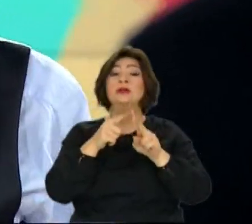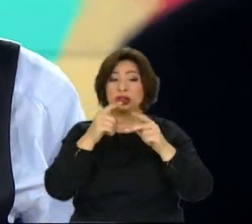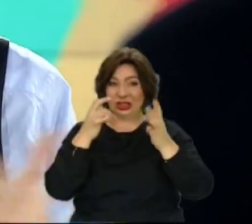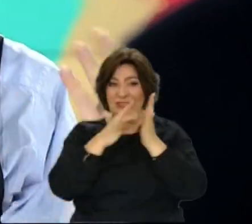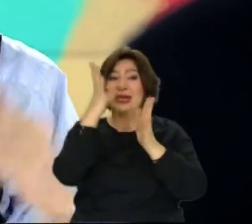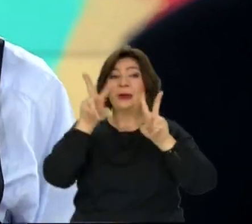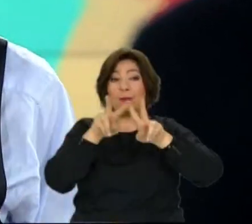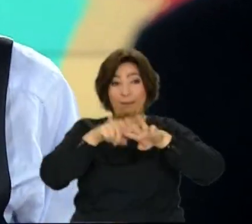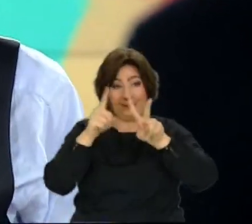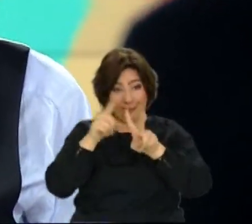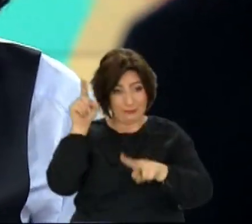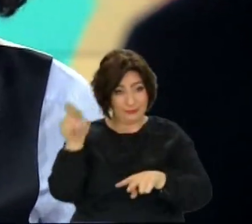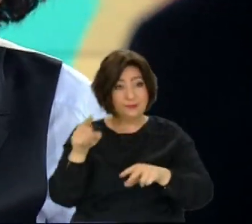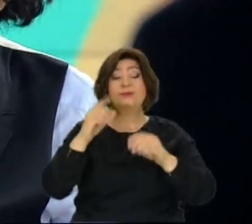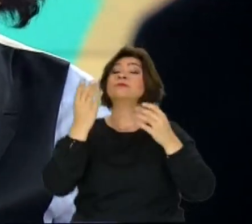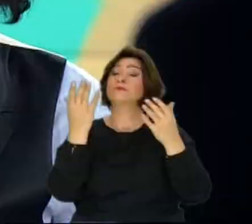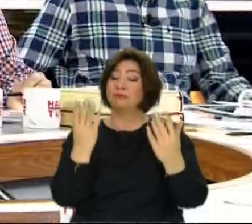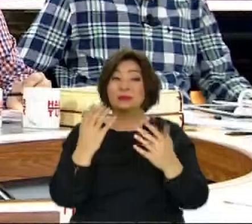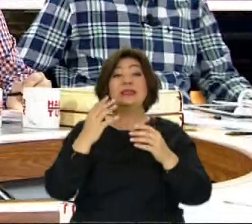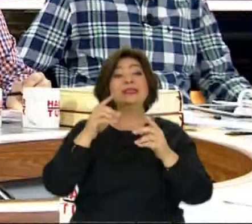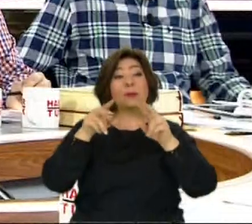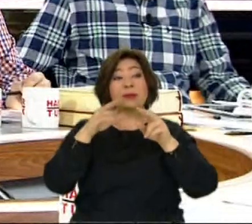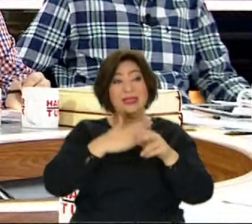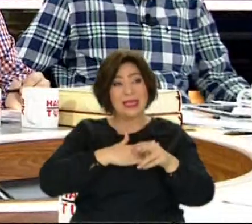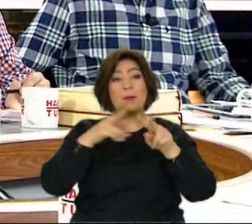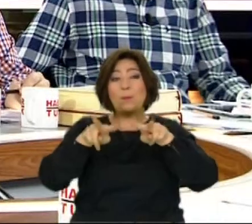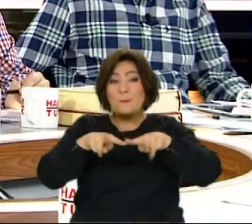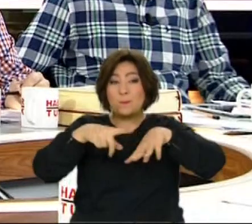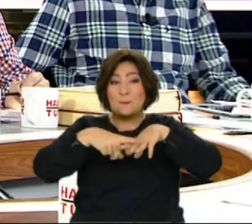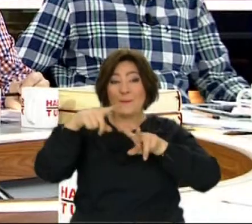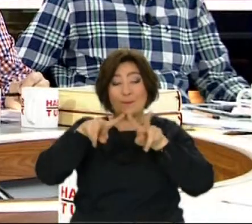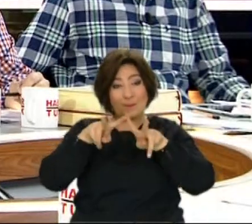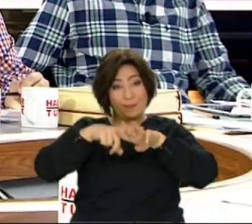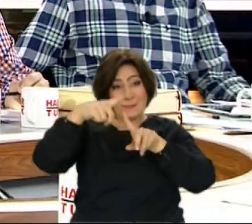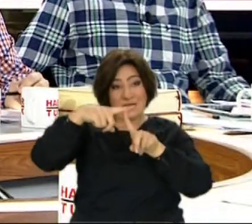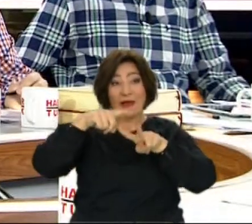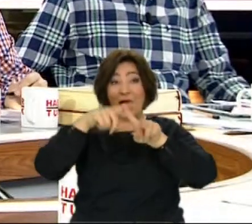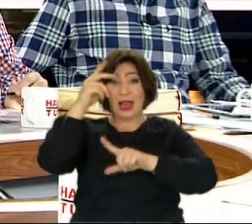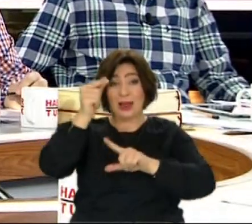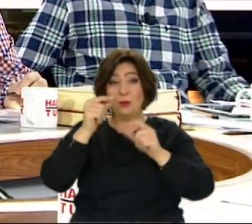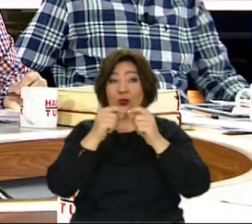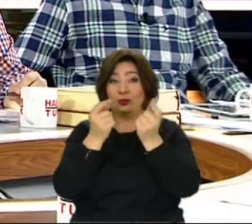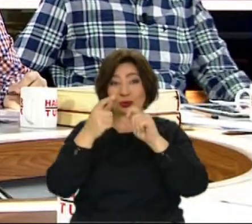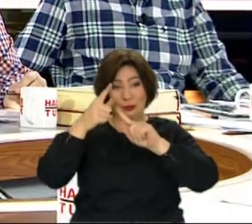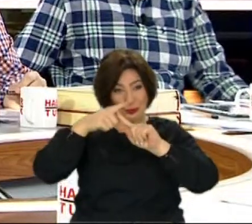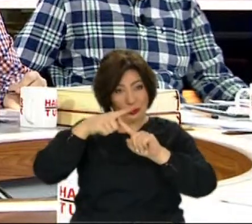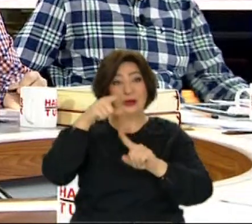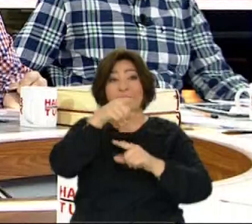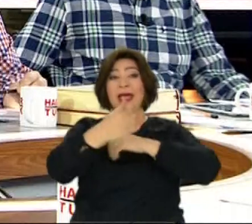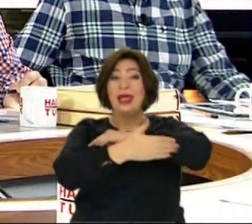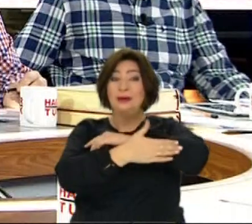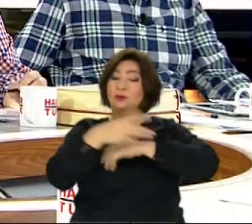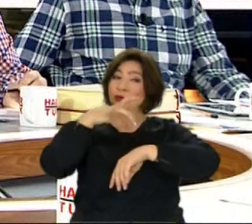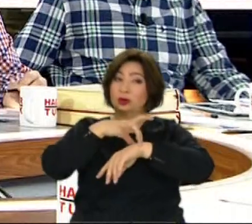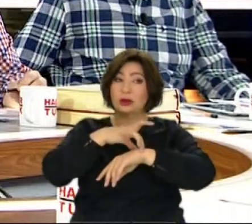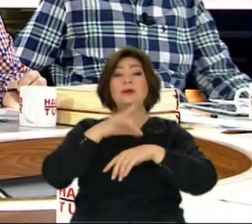Feridun Çelikmen, hoş geldiniz değerli dostum. Sayın Mehmet Ali Bulut, hoş geldiniz. Sizi söyledim mi Emre Bey? Hayır. Hayır. Yardımcı